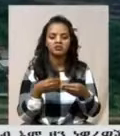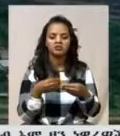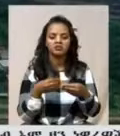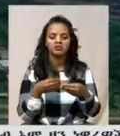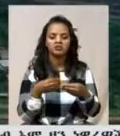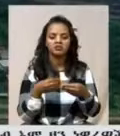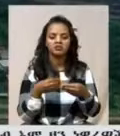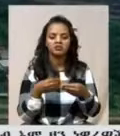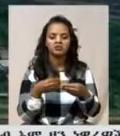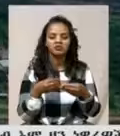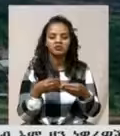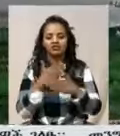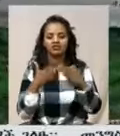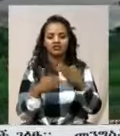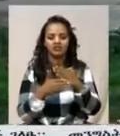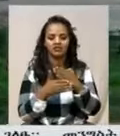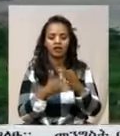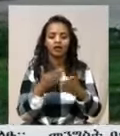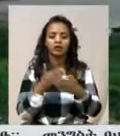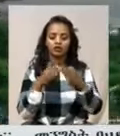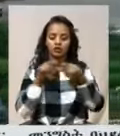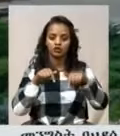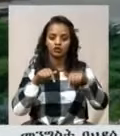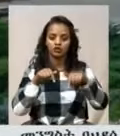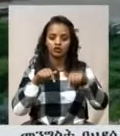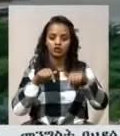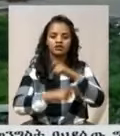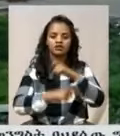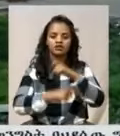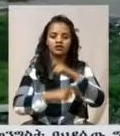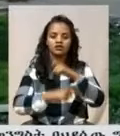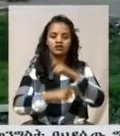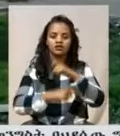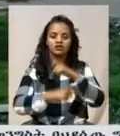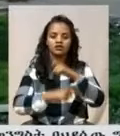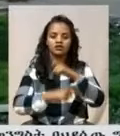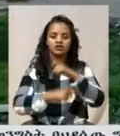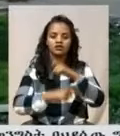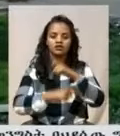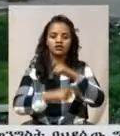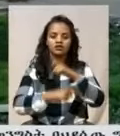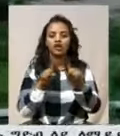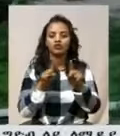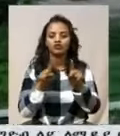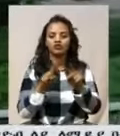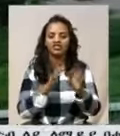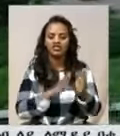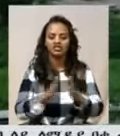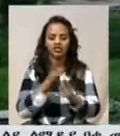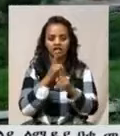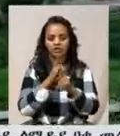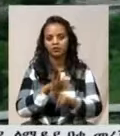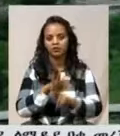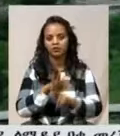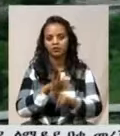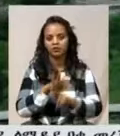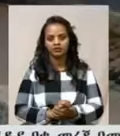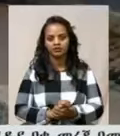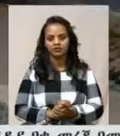ታላቁ የኢትዮጵያ ህዳሴ ግድብ ግንባታም ዘንድሮ 10ኛ ዓመቱን በማስመልከት በተለያዩ ዝግጅቶች እየተከበረ